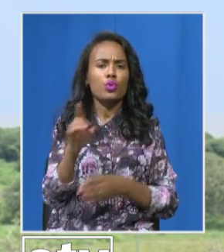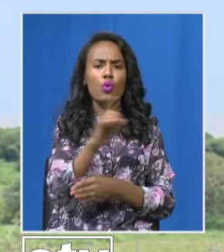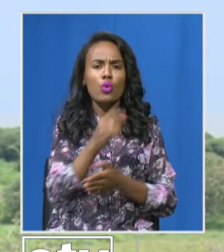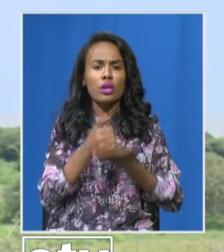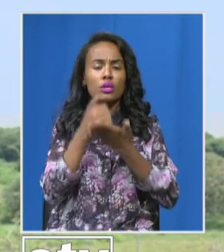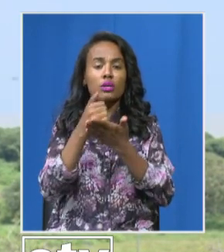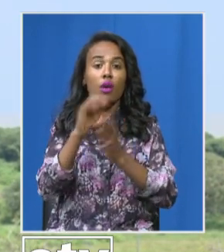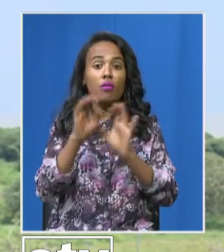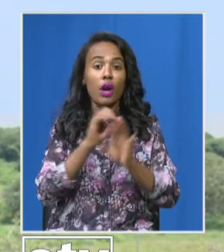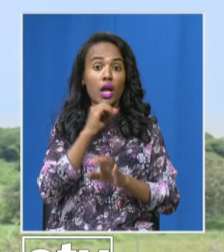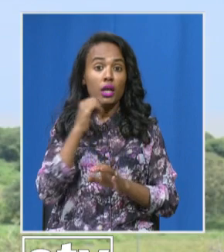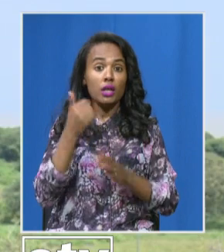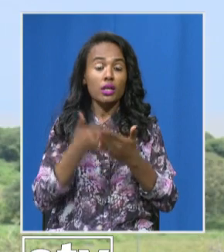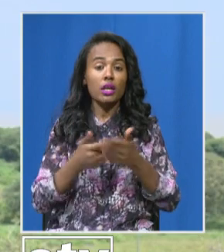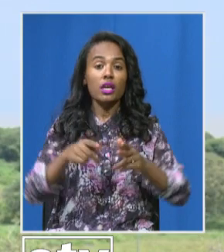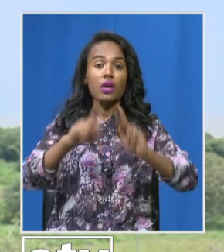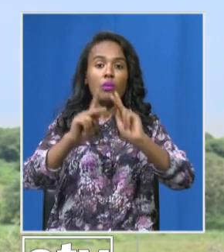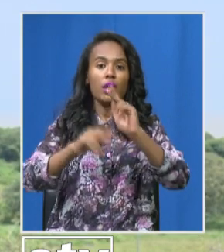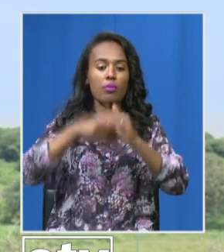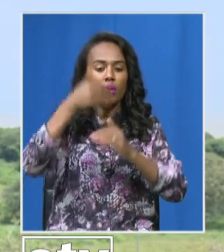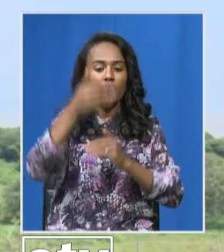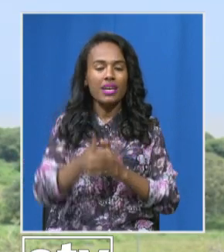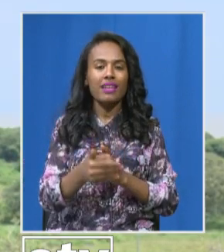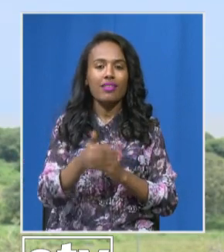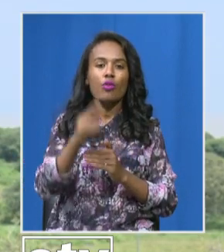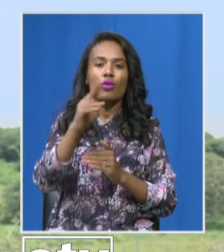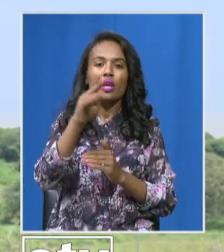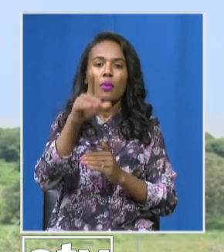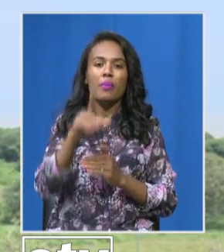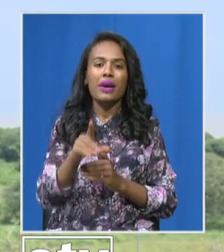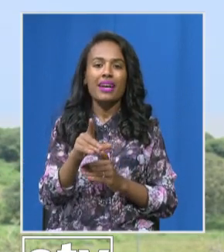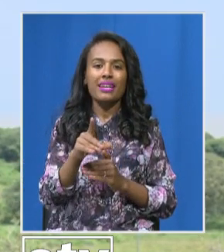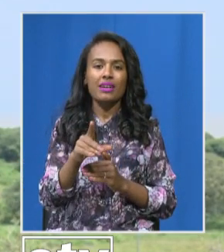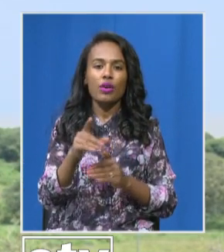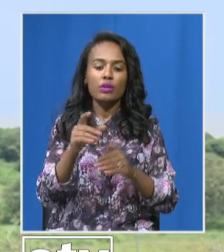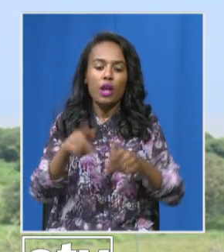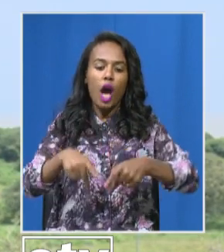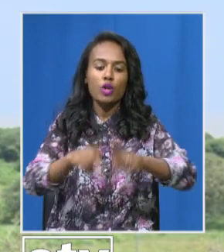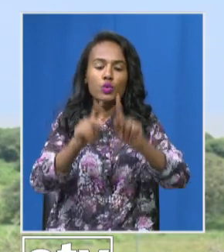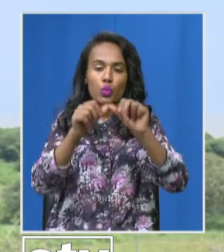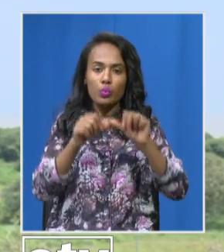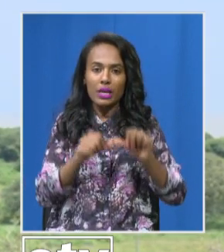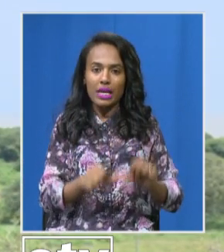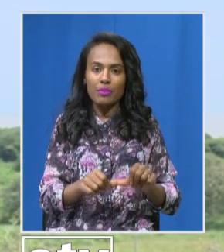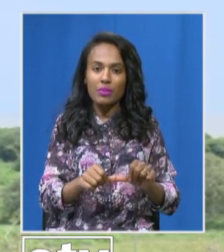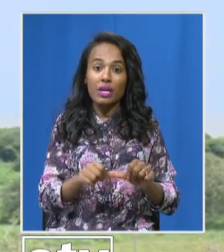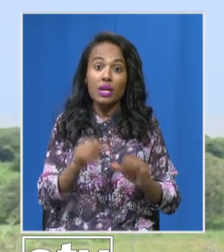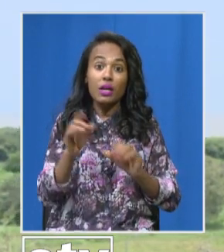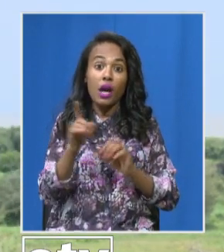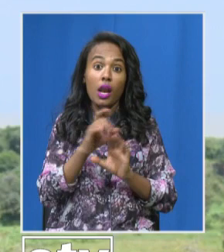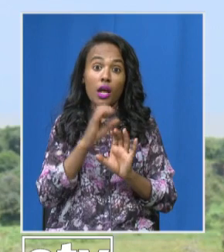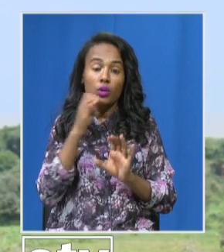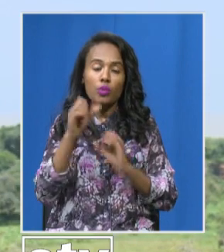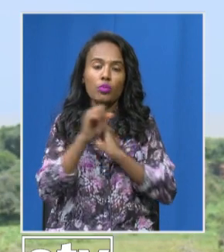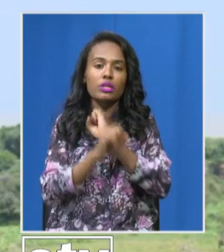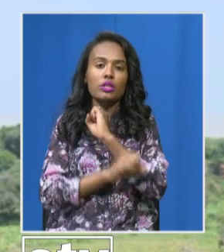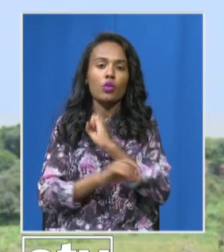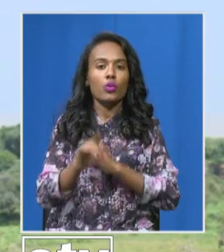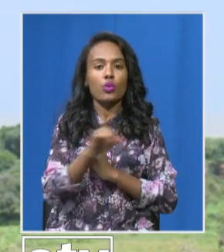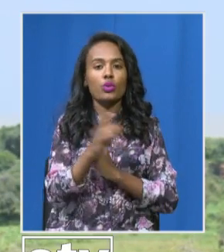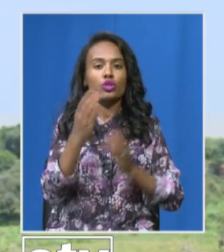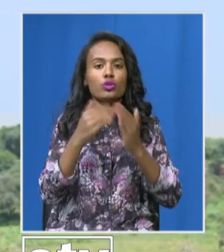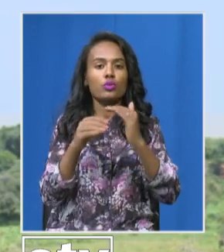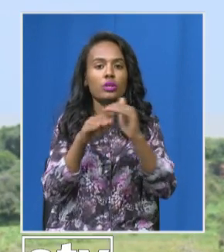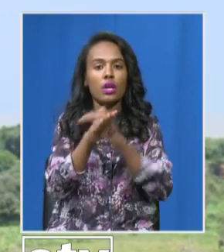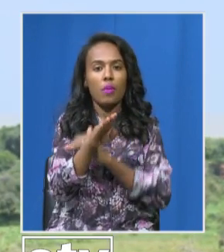ድጋፍ ካላደረግን ይሄ ገበሬ በሚቀጥለው የመኸር ወረት አርሶ የሚከርም እንዲባጅ ካላደረግ ነው መሰረታዊ የሆነ ችግር